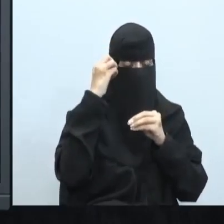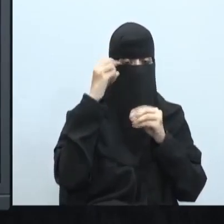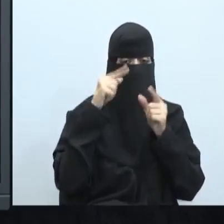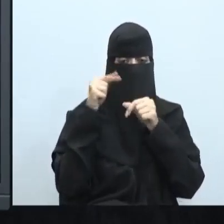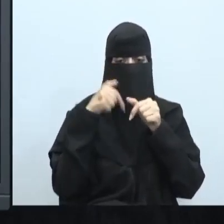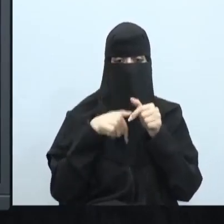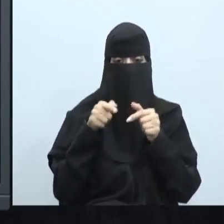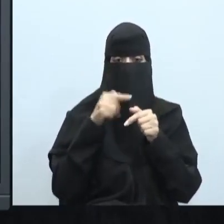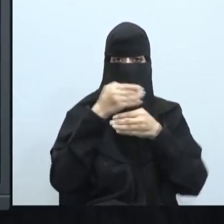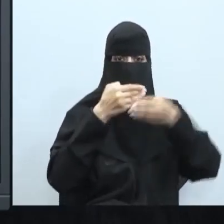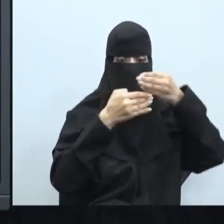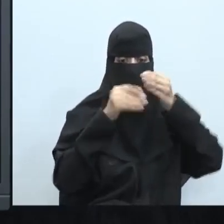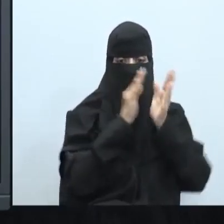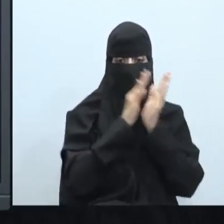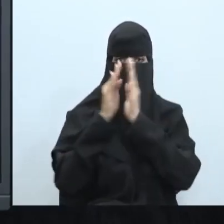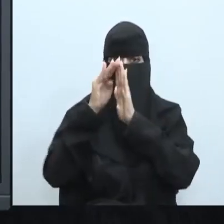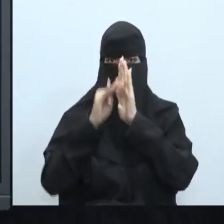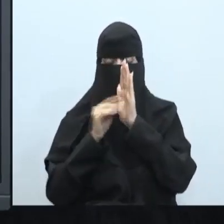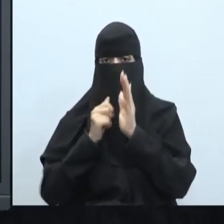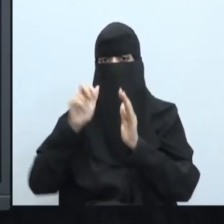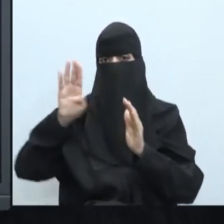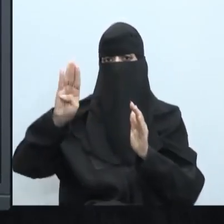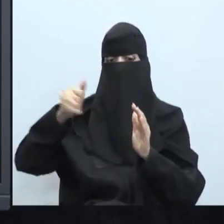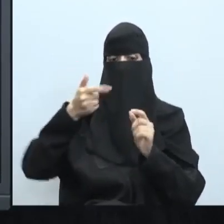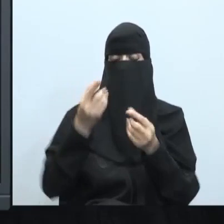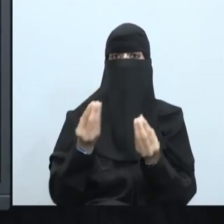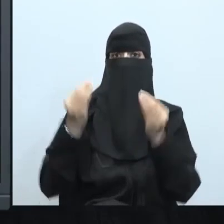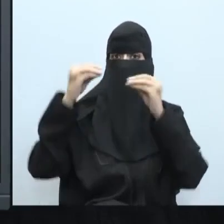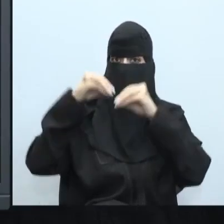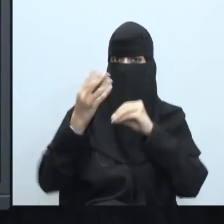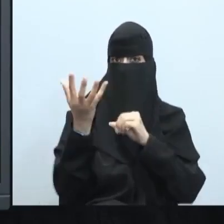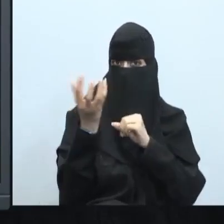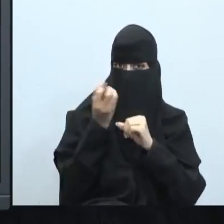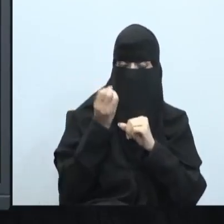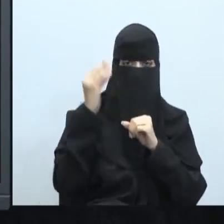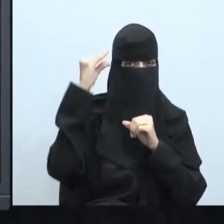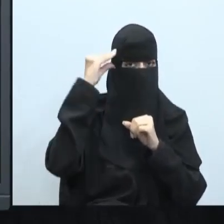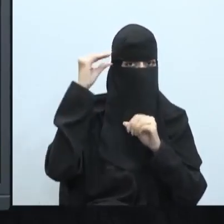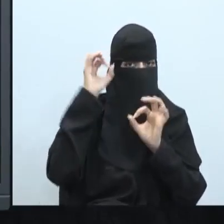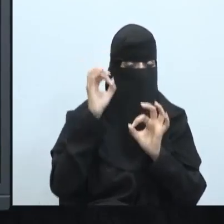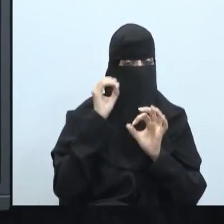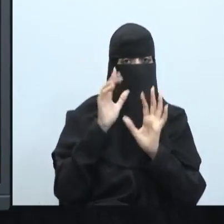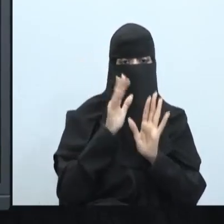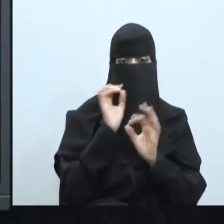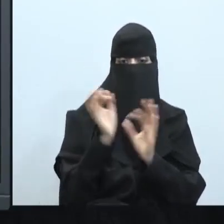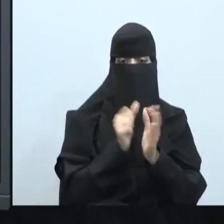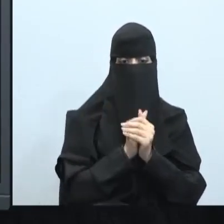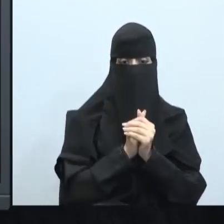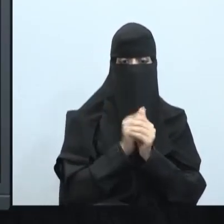فان شاء هذا البرنامج يحتاج الى مزيد من الذاكره في المترجم